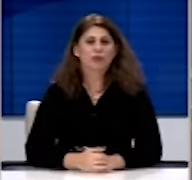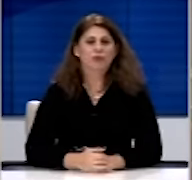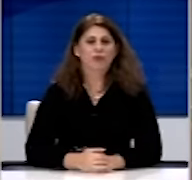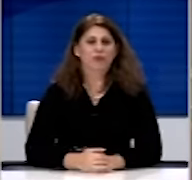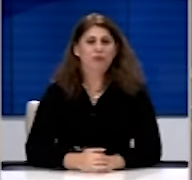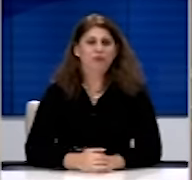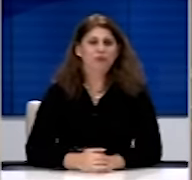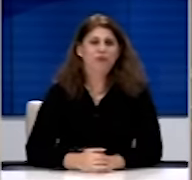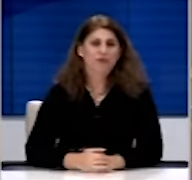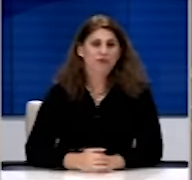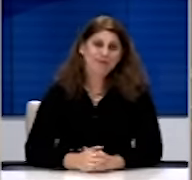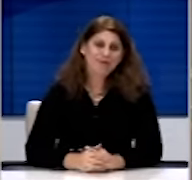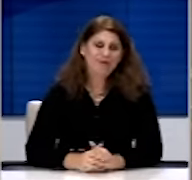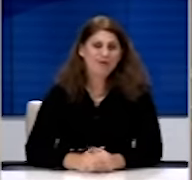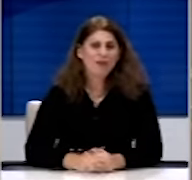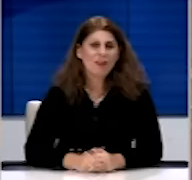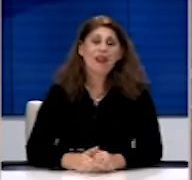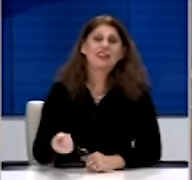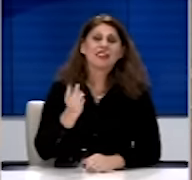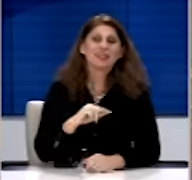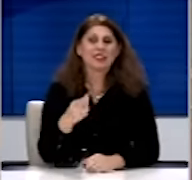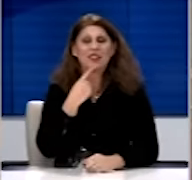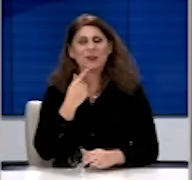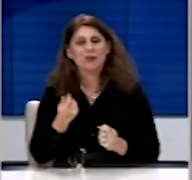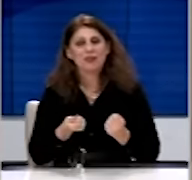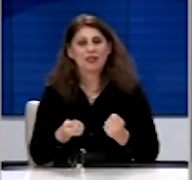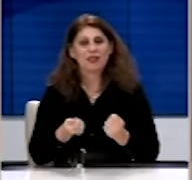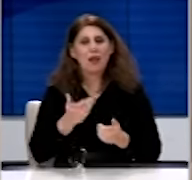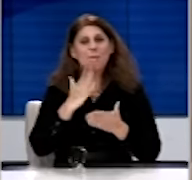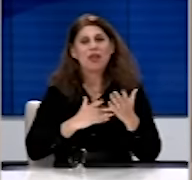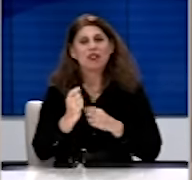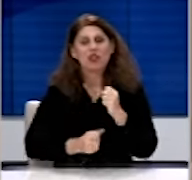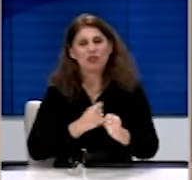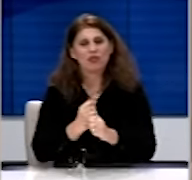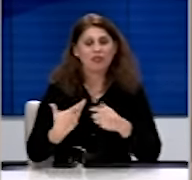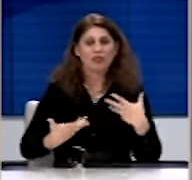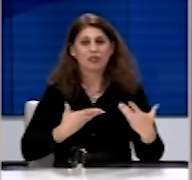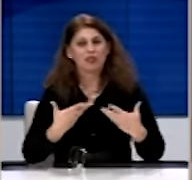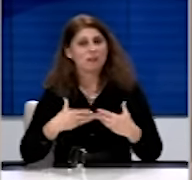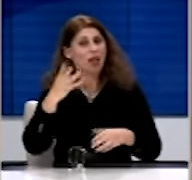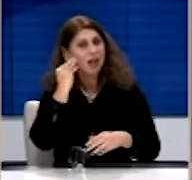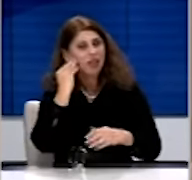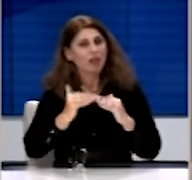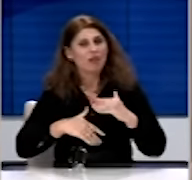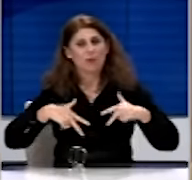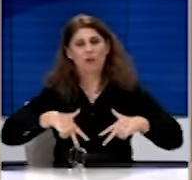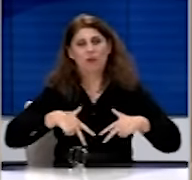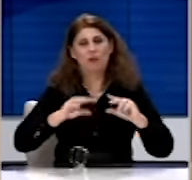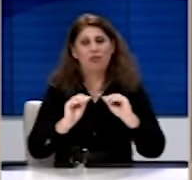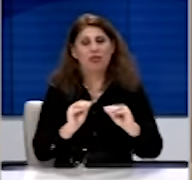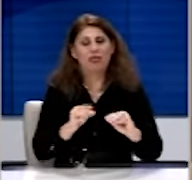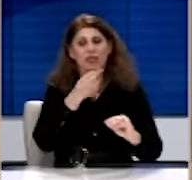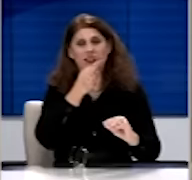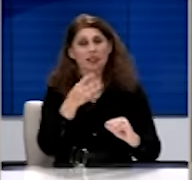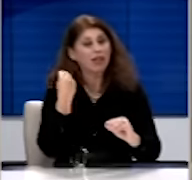Σε ένα άλλο επεισόδιο μεσαιωνικού εξυγχρονισμού, ακούσαμε και την Υφυπουργό Παιδείας να λέει ότι